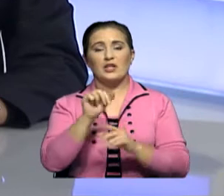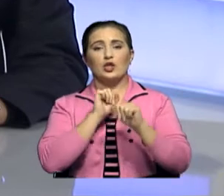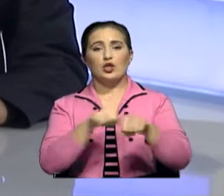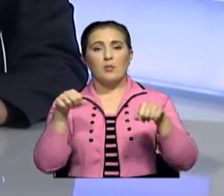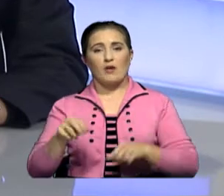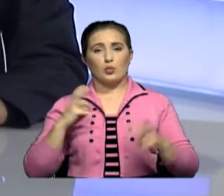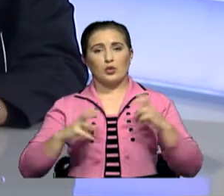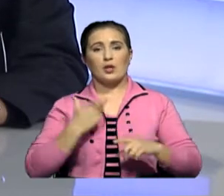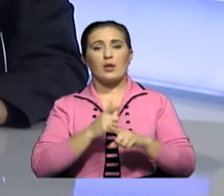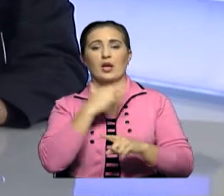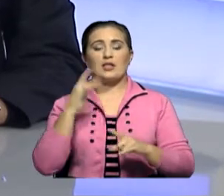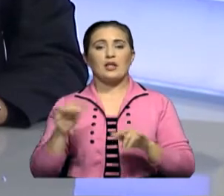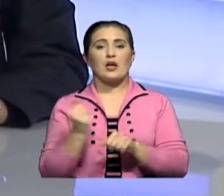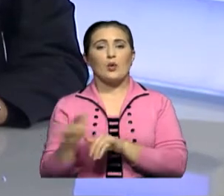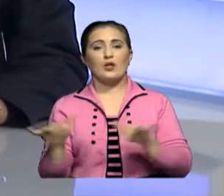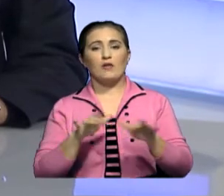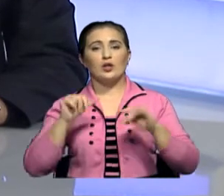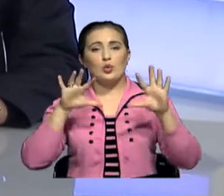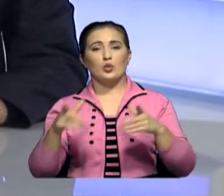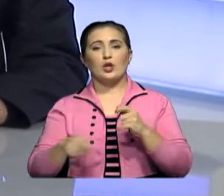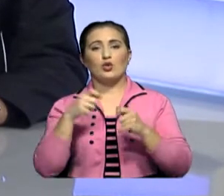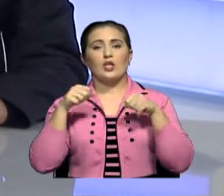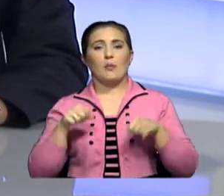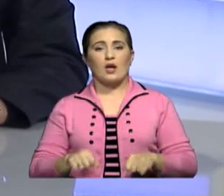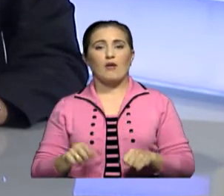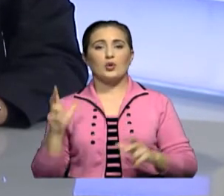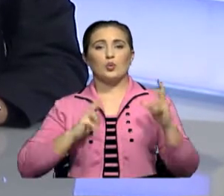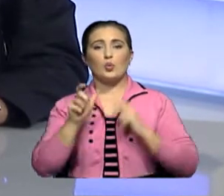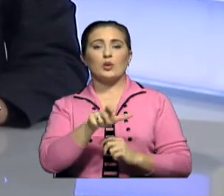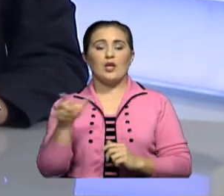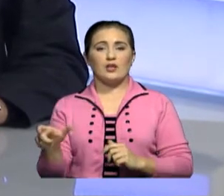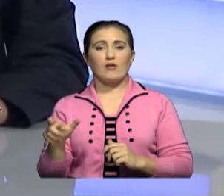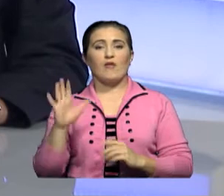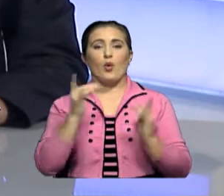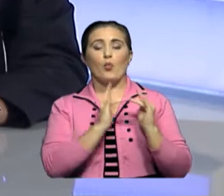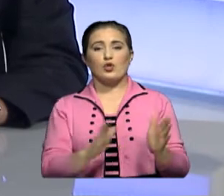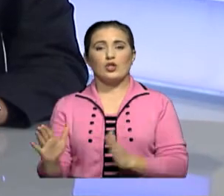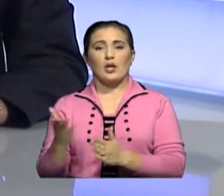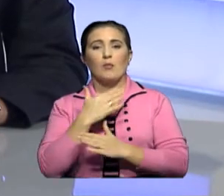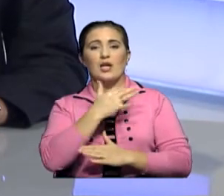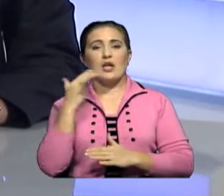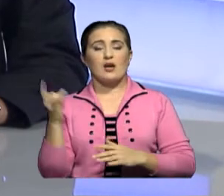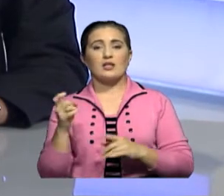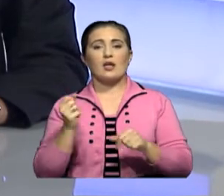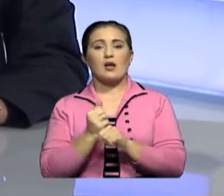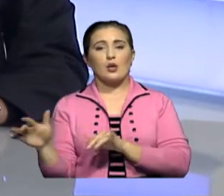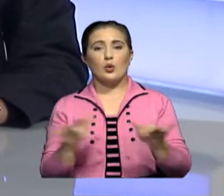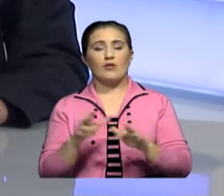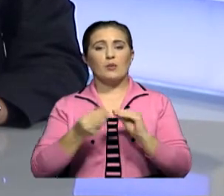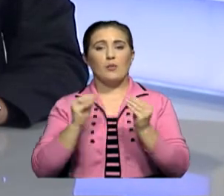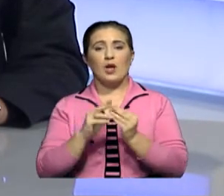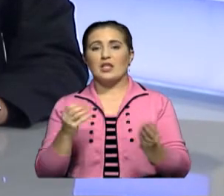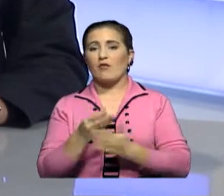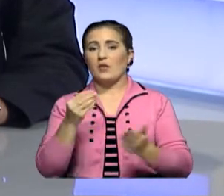мы не раз реагировали ужинает случая на случай нарушения прав студентов в общежитиях мы не раз реагировали на проблемы не